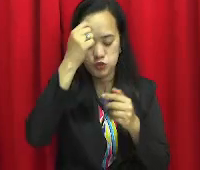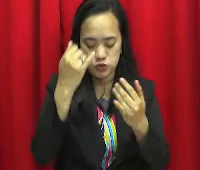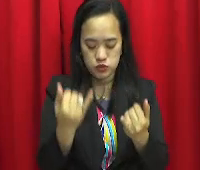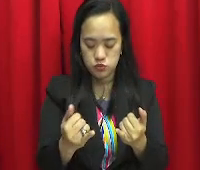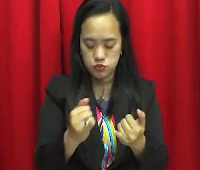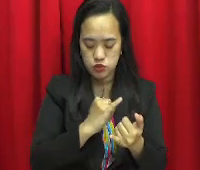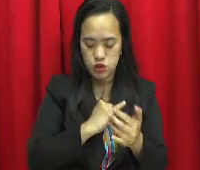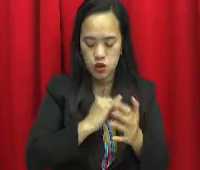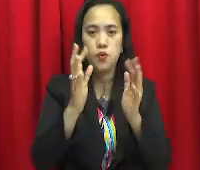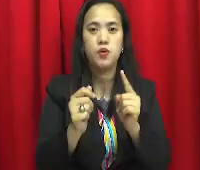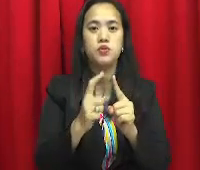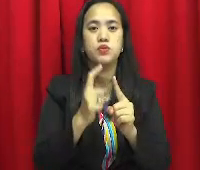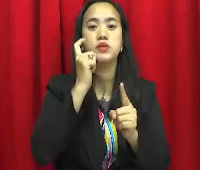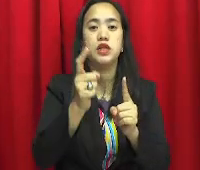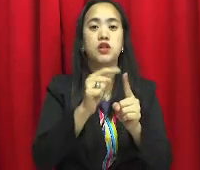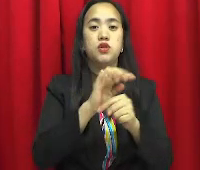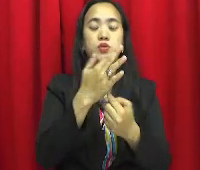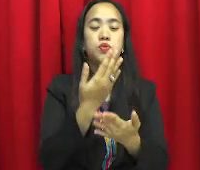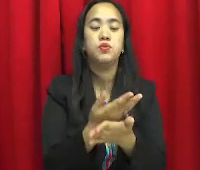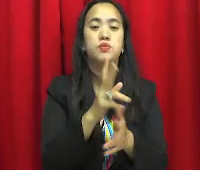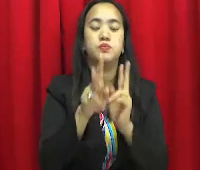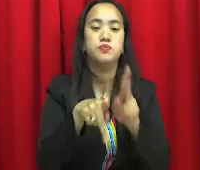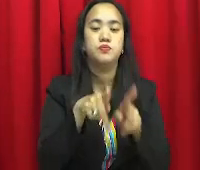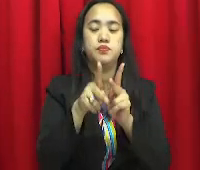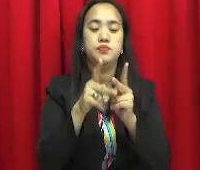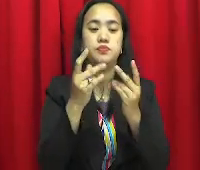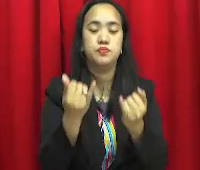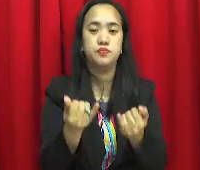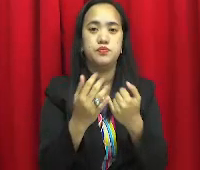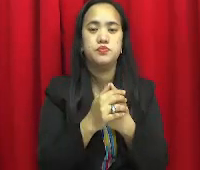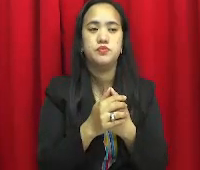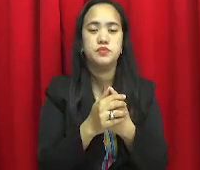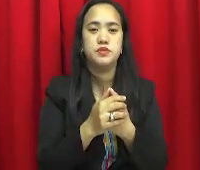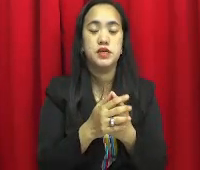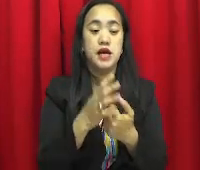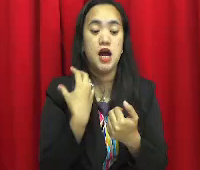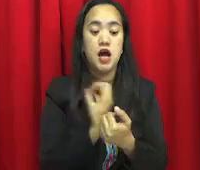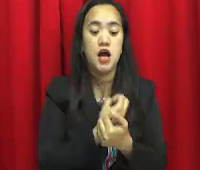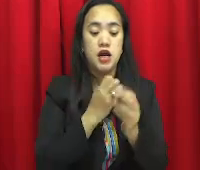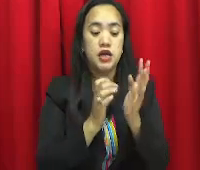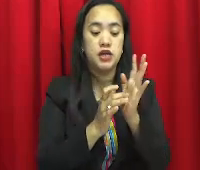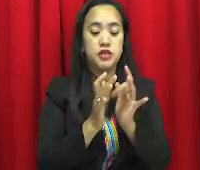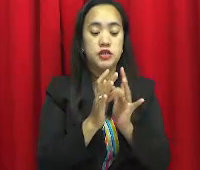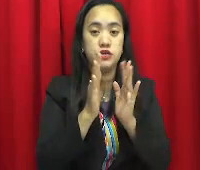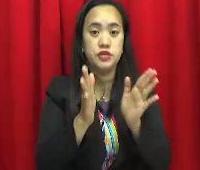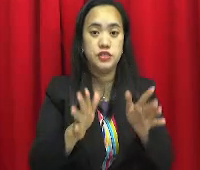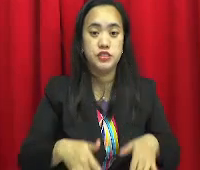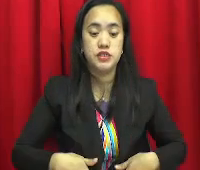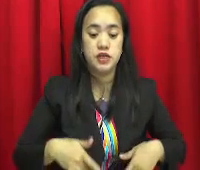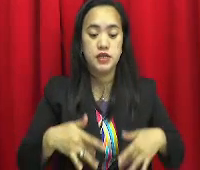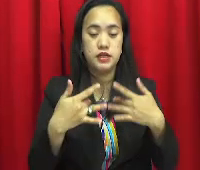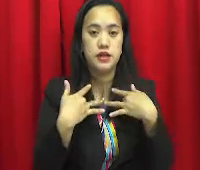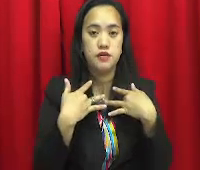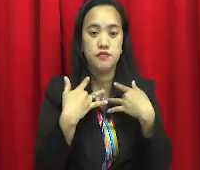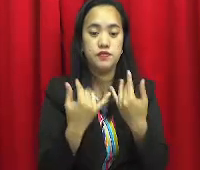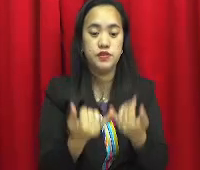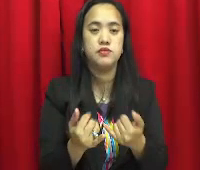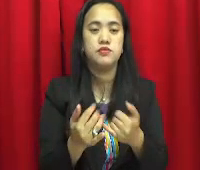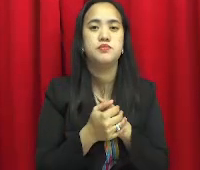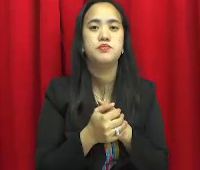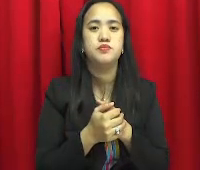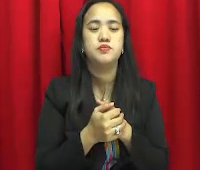no? Ipaabot sa lahat. Yung pong Kristiyanong buhay, mga kapatid, ay hindi po ito